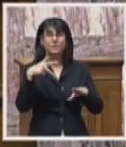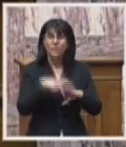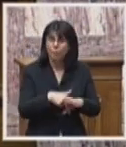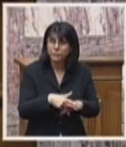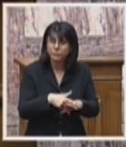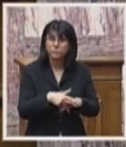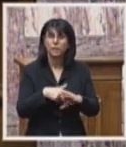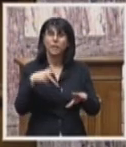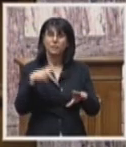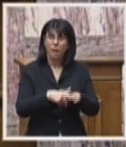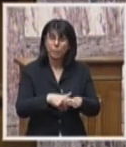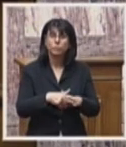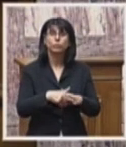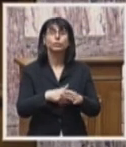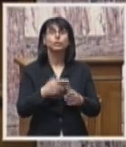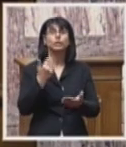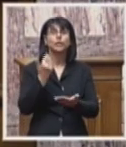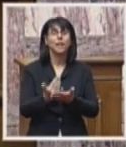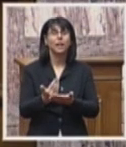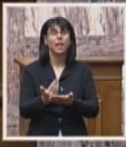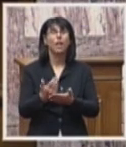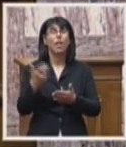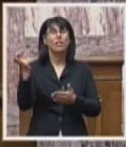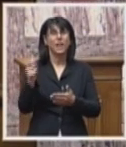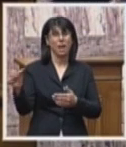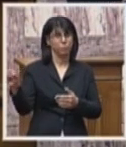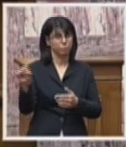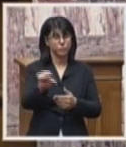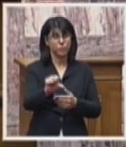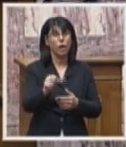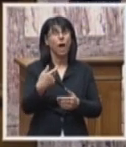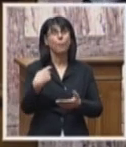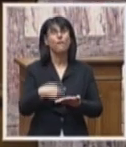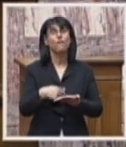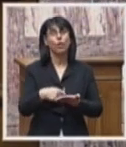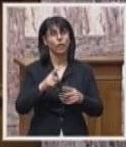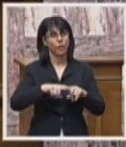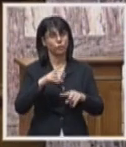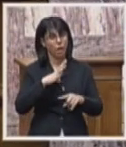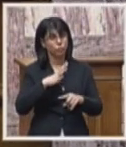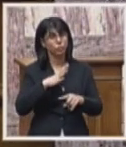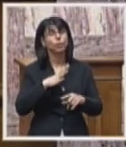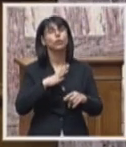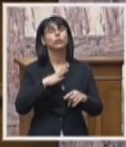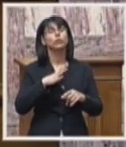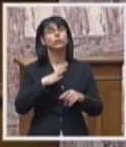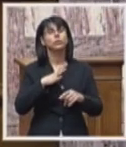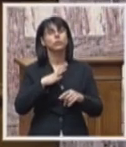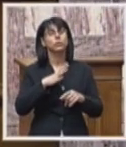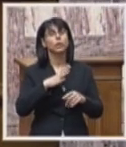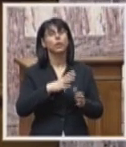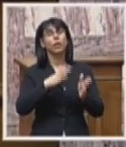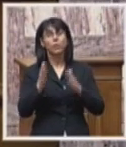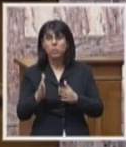Οι τράπεζες οι οποίες ζητούν να τους επιστρέψουμε τα δάνειά τους από τον φόρο του ελληνικού λαού, να γίνονται